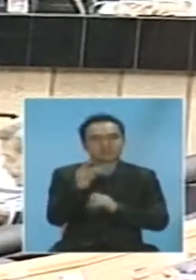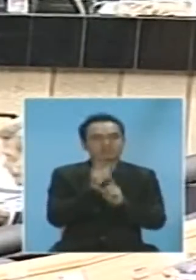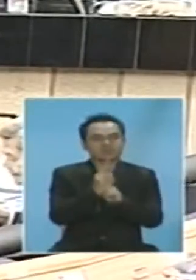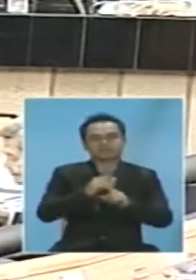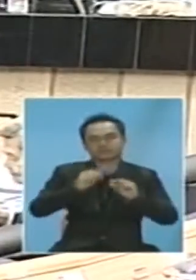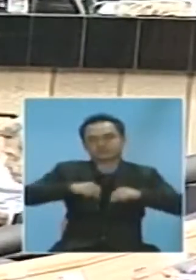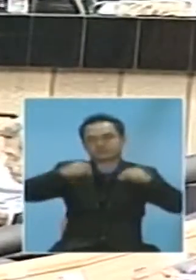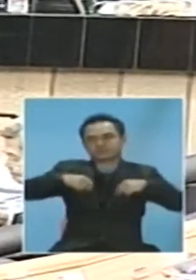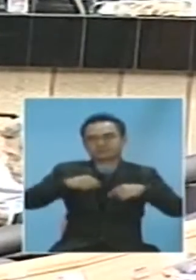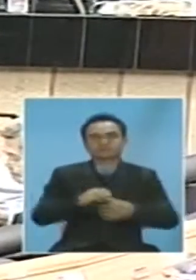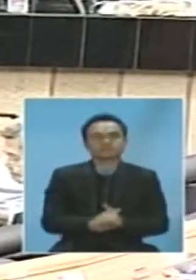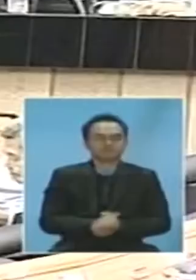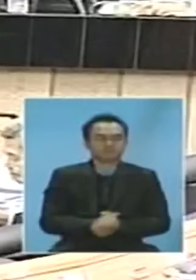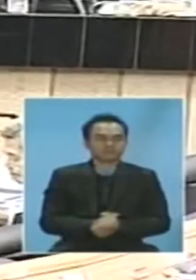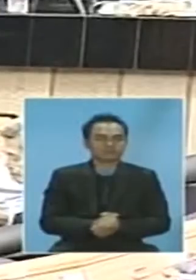ะ